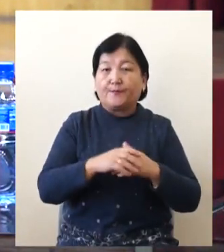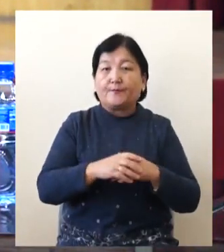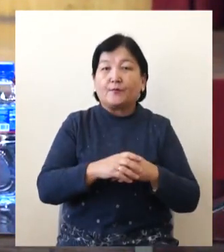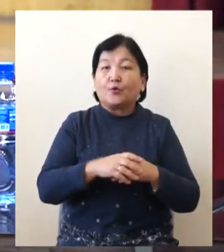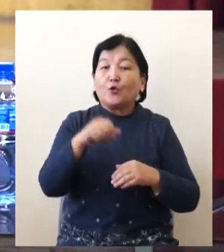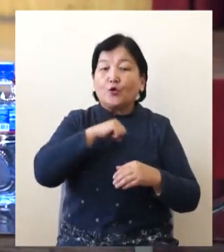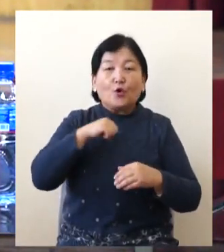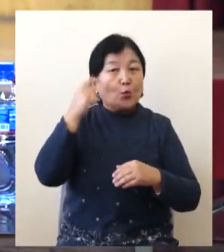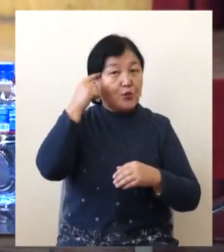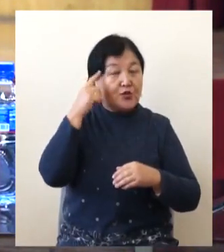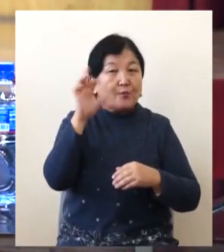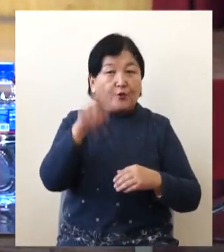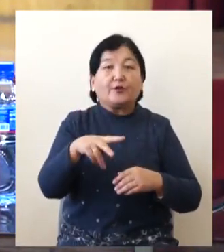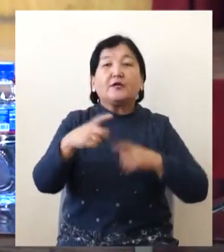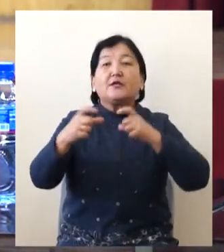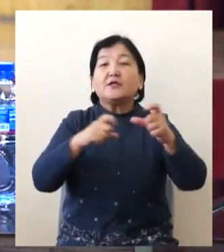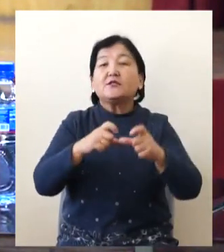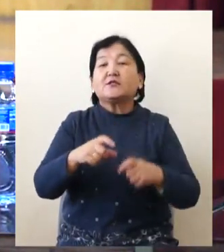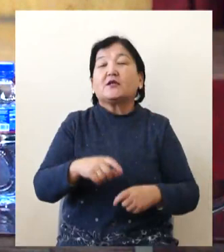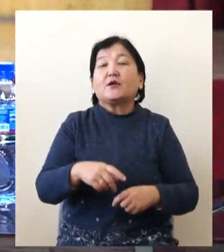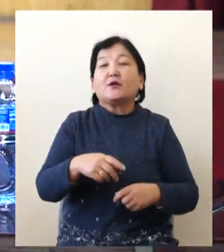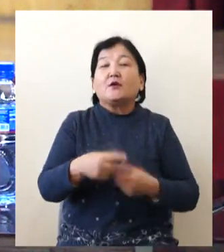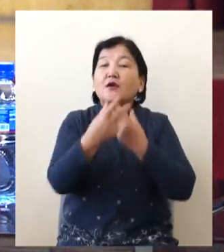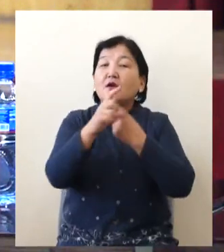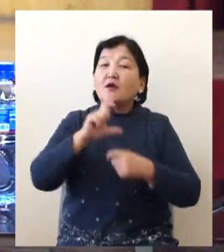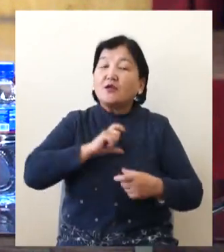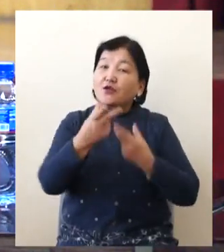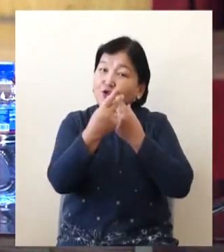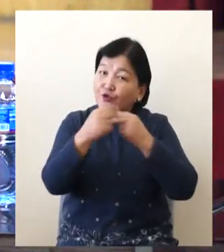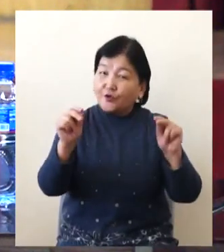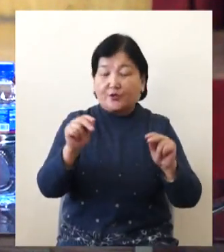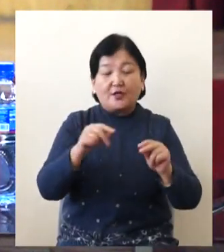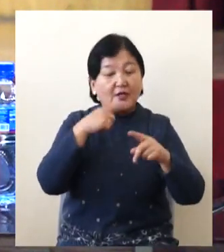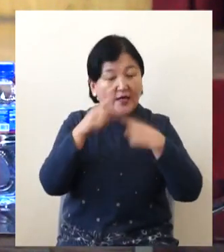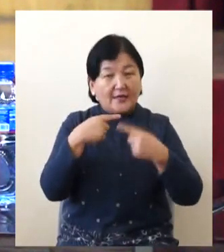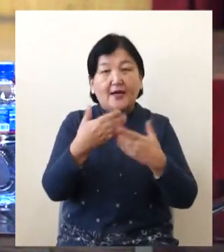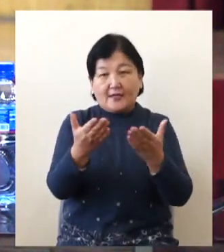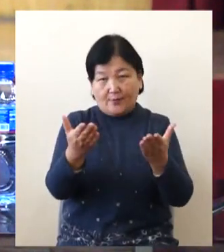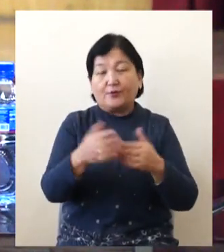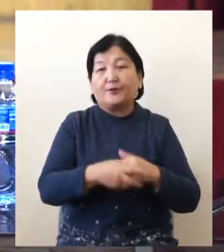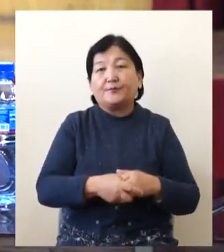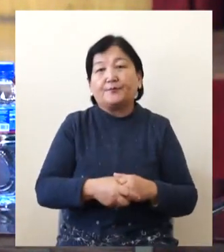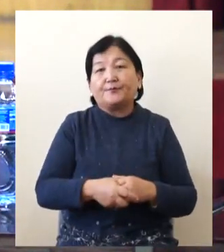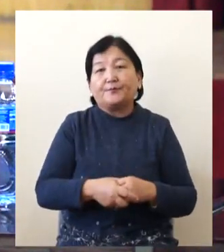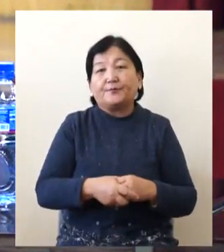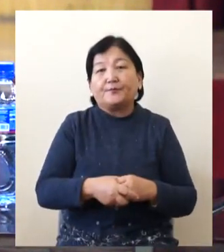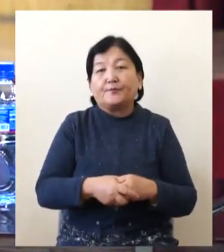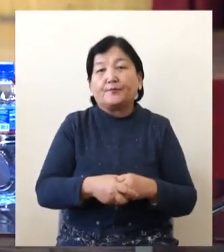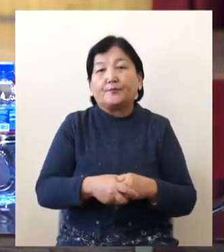үзэл бодлоо эдийн засгийн эрх чөлөө гэдэг сэдвээр та юу гисэн агуулга та бүхэнд ярив.